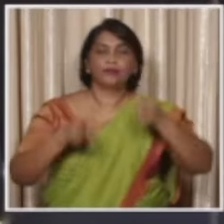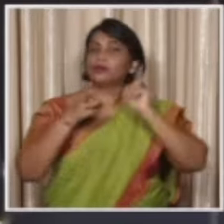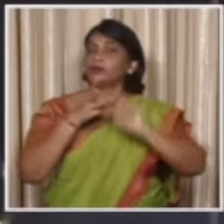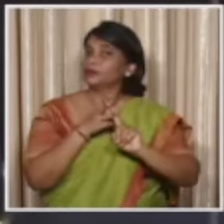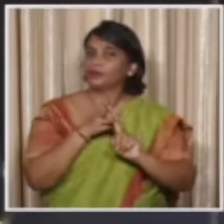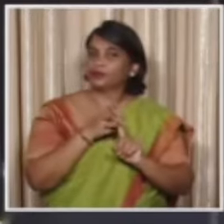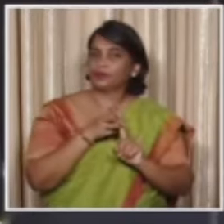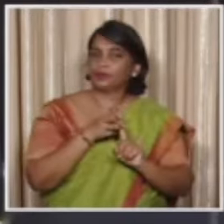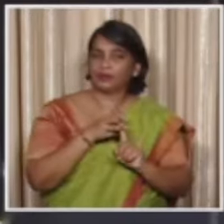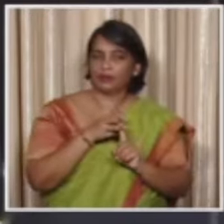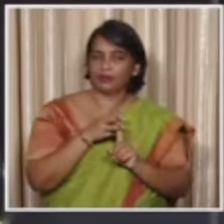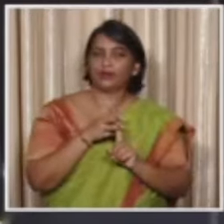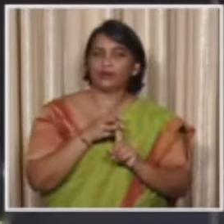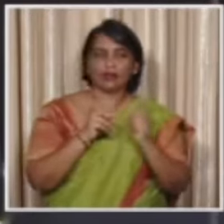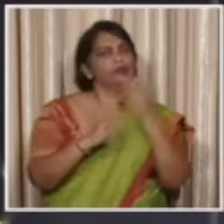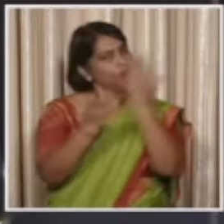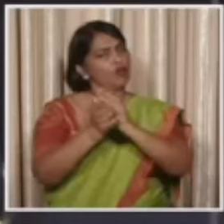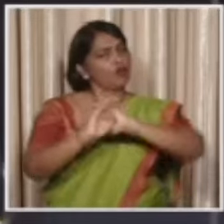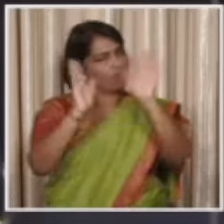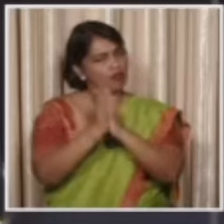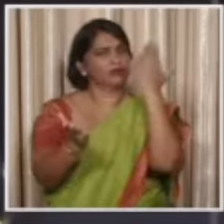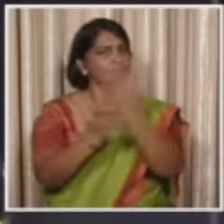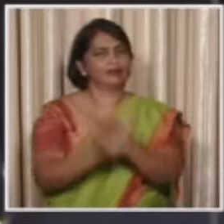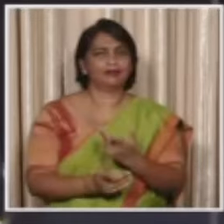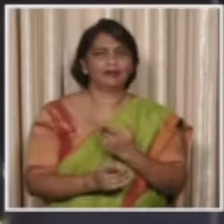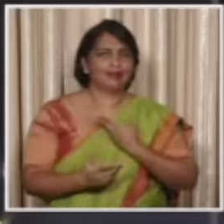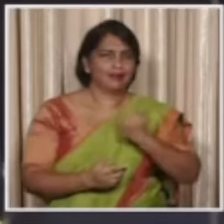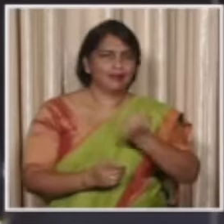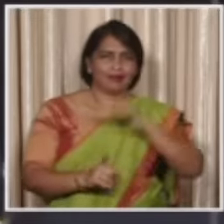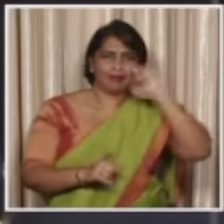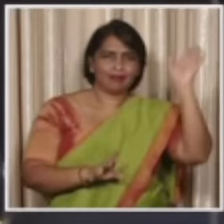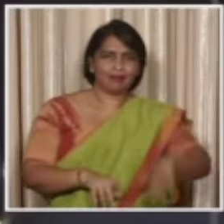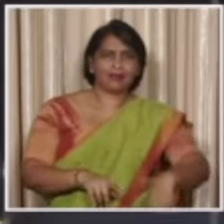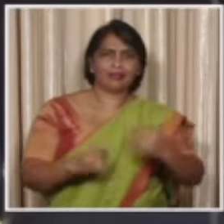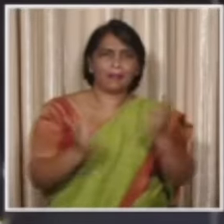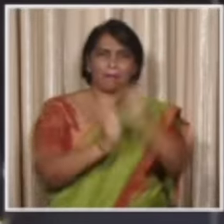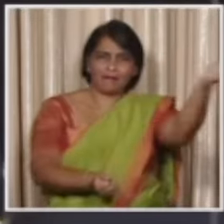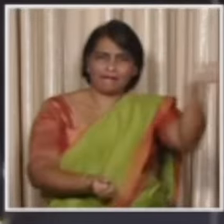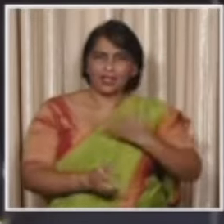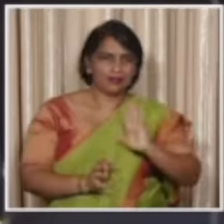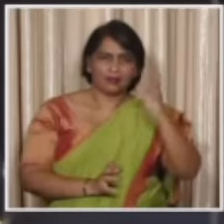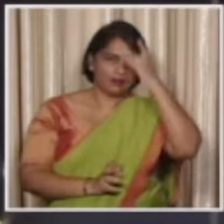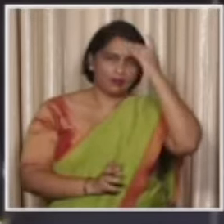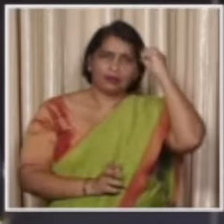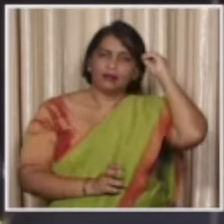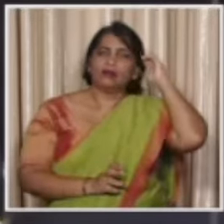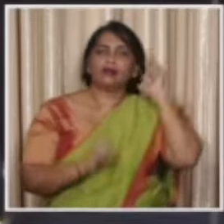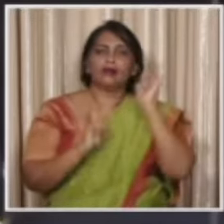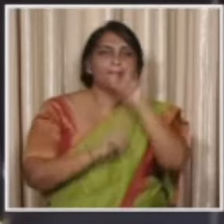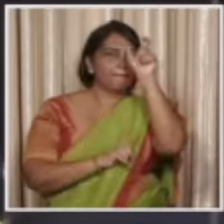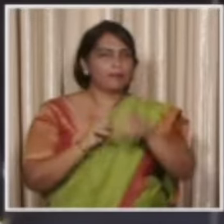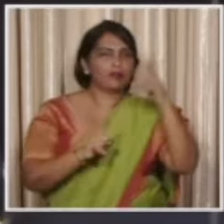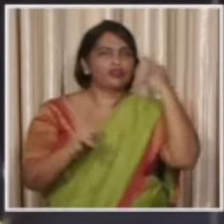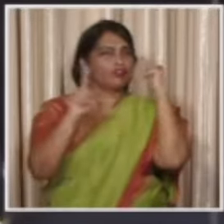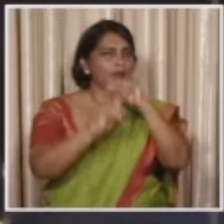කිව්වේ? මේ තියෙනවා සභාගත කරන්න මේවා ඔක්කොම නිකන් අපි කැමති නැහැ අනවශ්‍ය විදියට මිනිස්සුන්ගේ මඩ ගන්න. අපි කවදාකවත් පුද්ගලිකව කිසිම